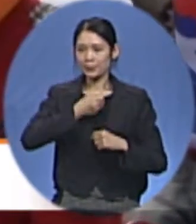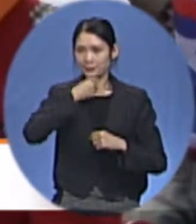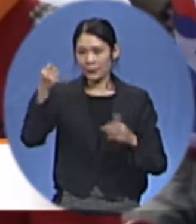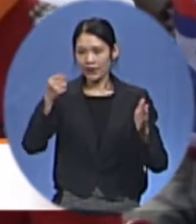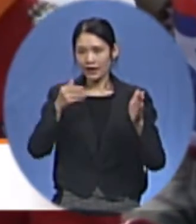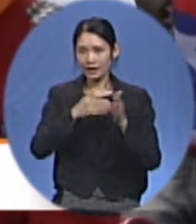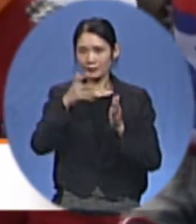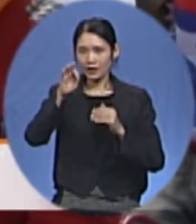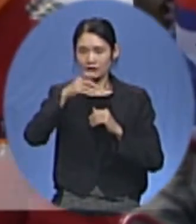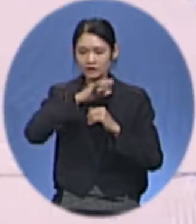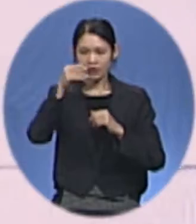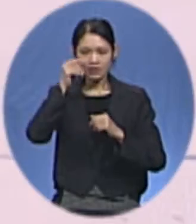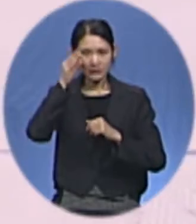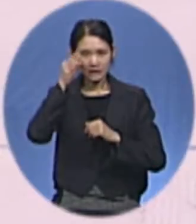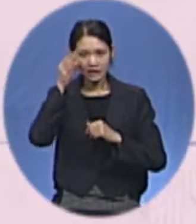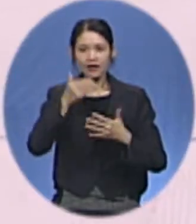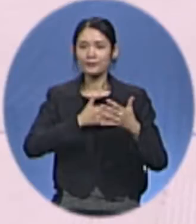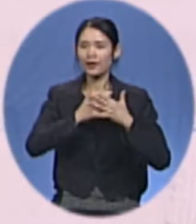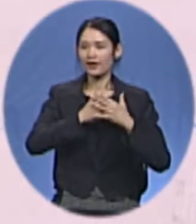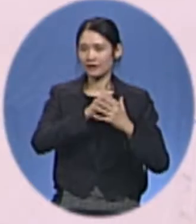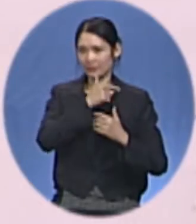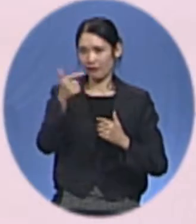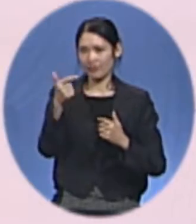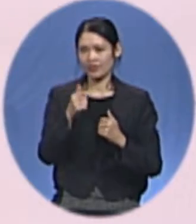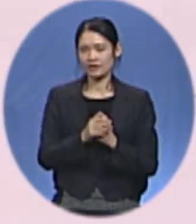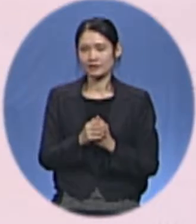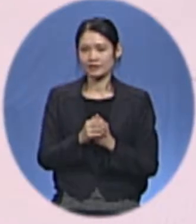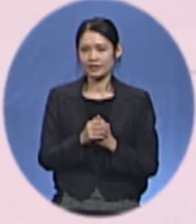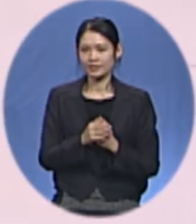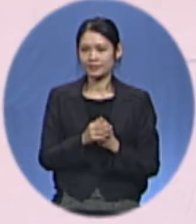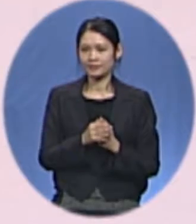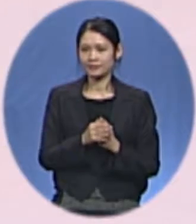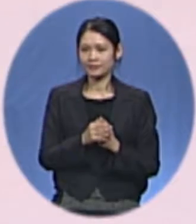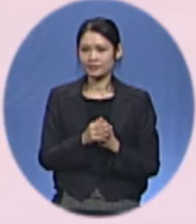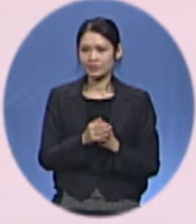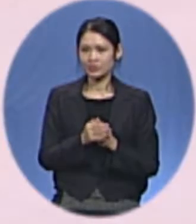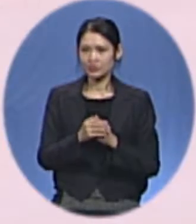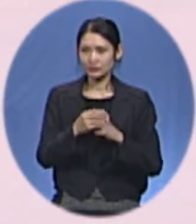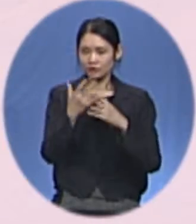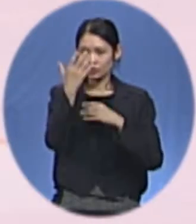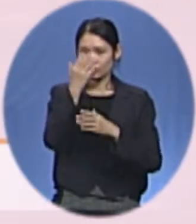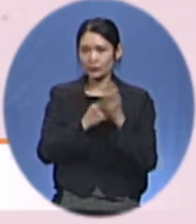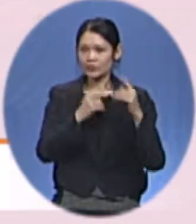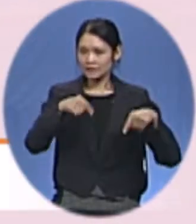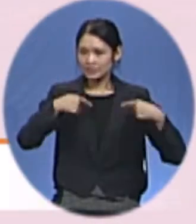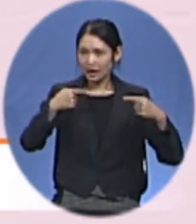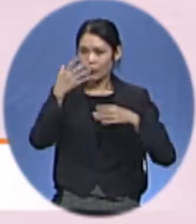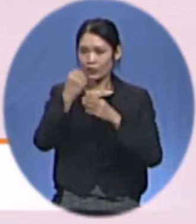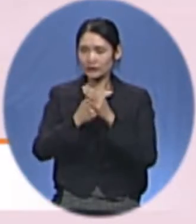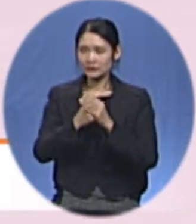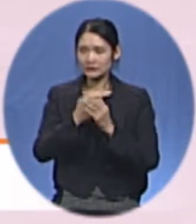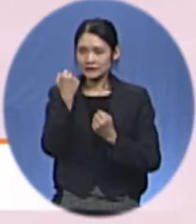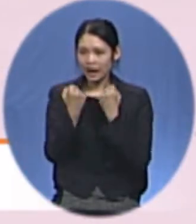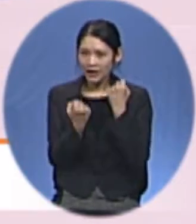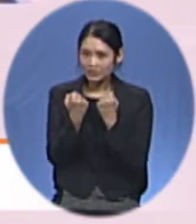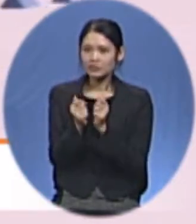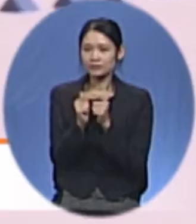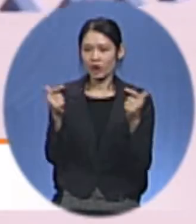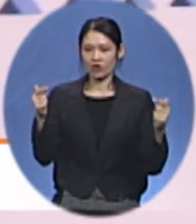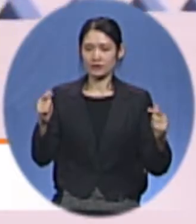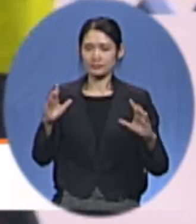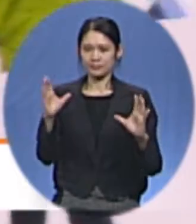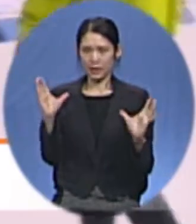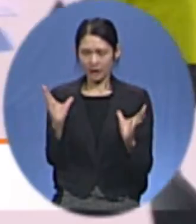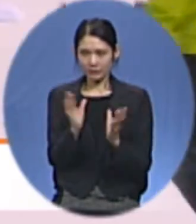평창 기대주로의 역할을 톡톡히 해내고 있습니다. 휠체어 농구와 아이스하키, 사이클 등 만능